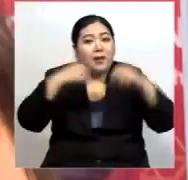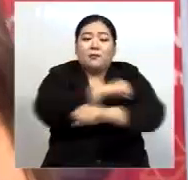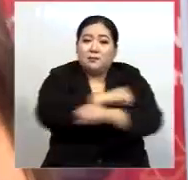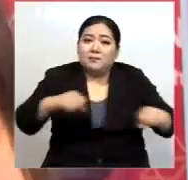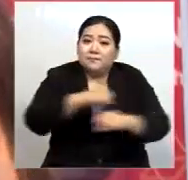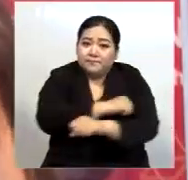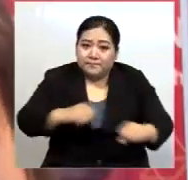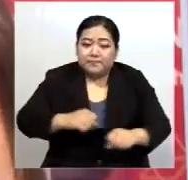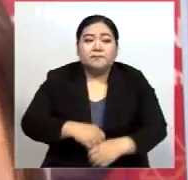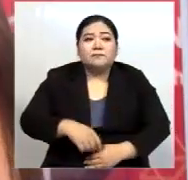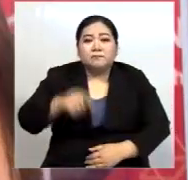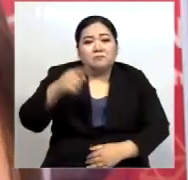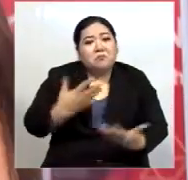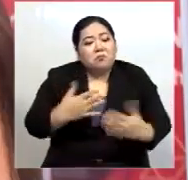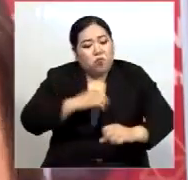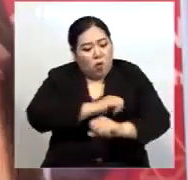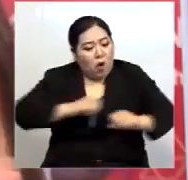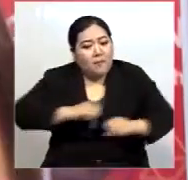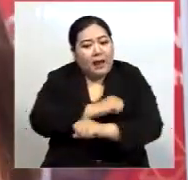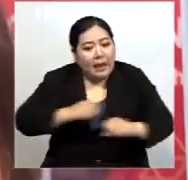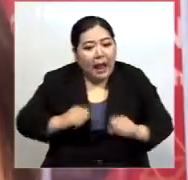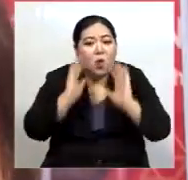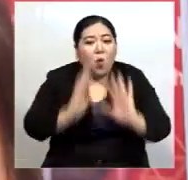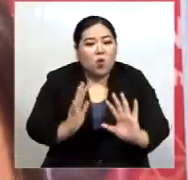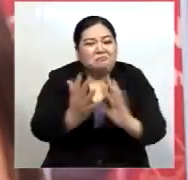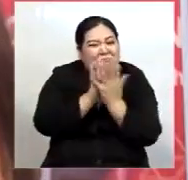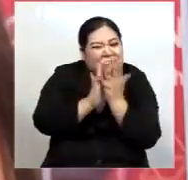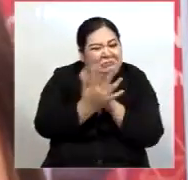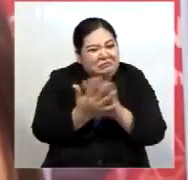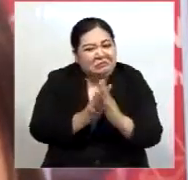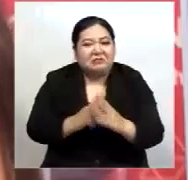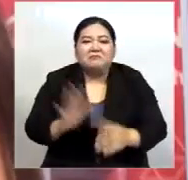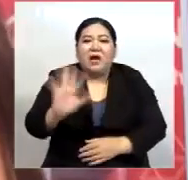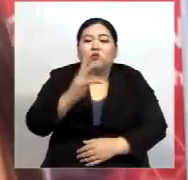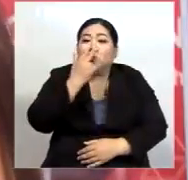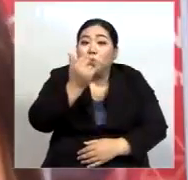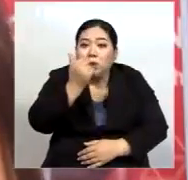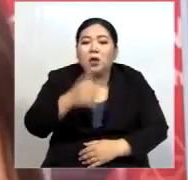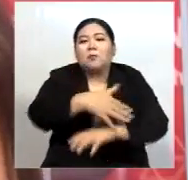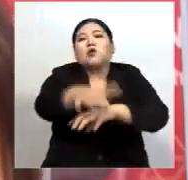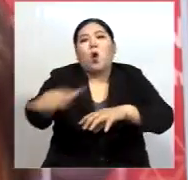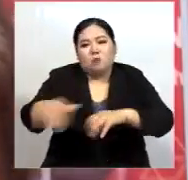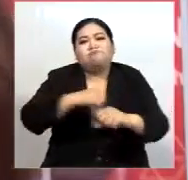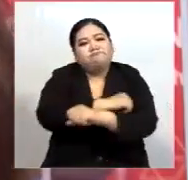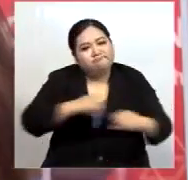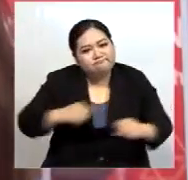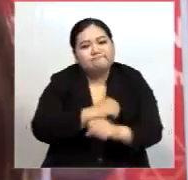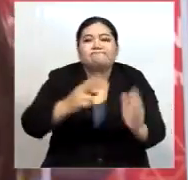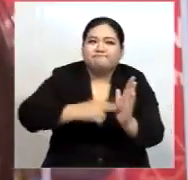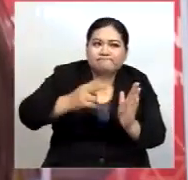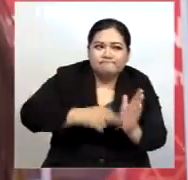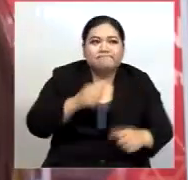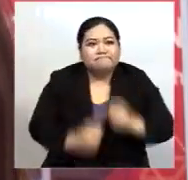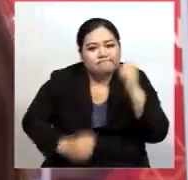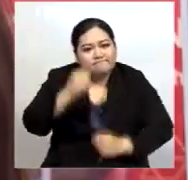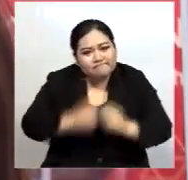ะออกกำลังกายแต่ว่าก็ไม่ใช่ในออกกำลังกายในที่ที่ในจิมหรืออะไรอย่างนี้ก็ค่อนข้างที่จะหลีกเลี่ยงนะคะก็จะออกกำลังกายข้างน